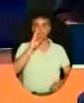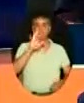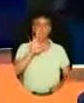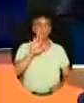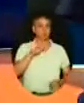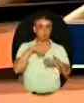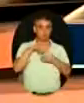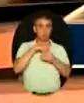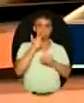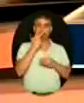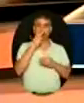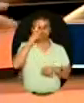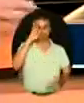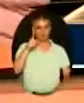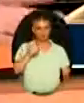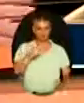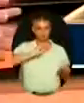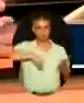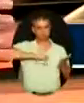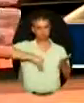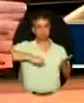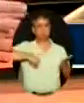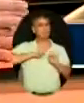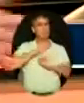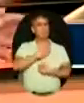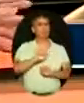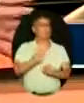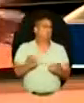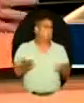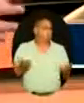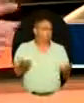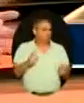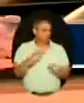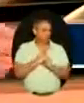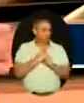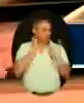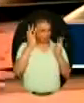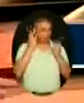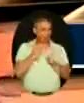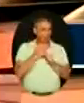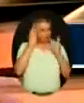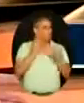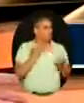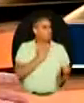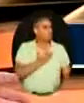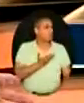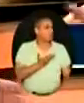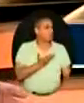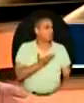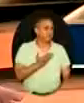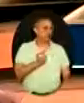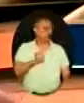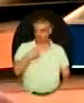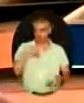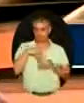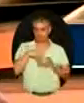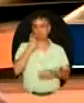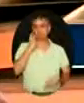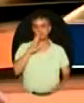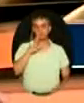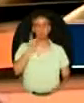25 מתוך 30 בליכוד, וחותמים על עצומה לא לעשות הסדרה. מה זה? אנחנו חושבים, אני בין